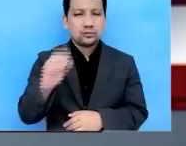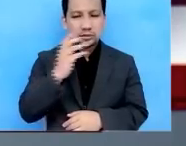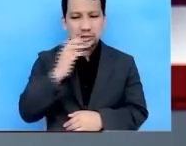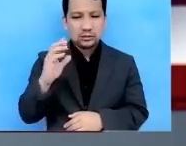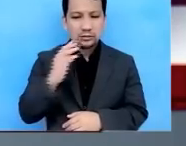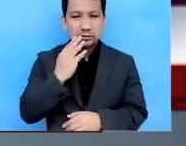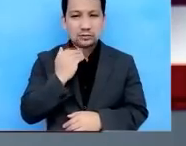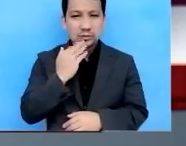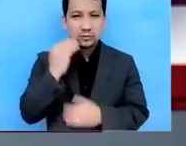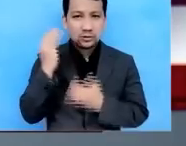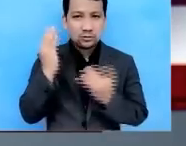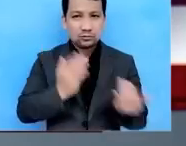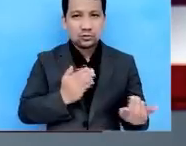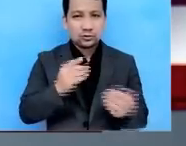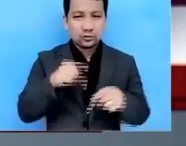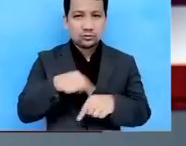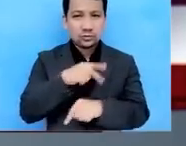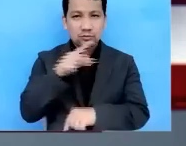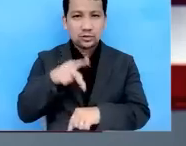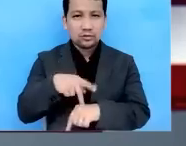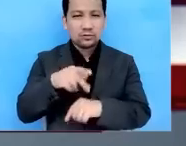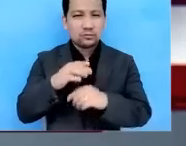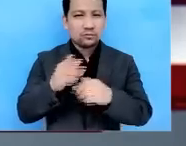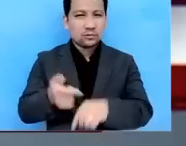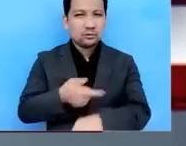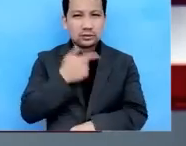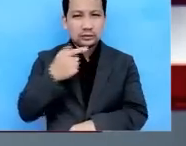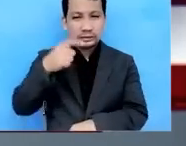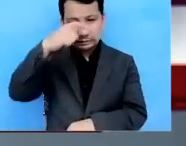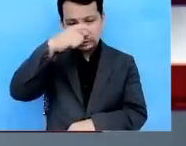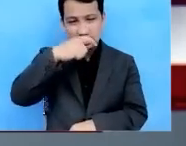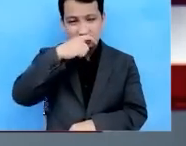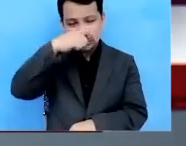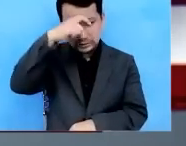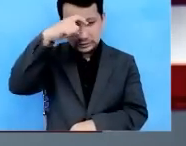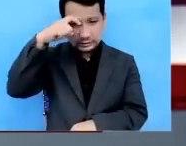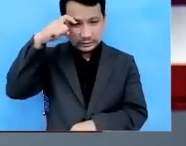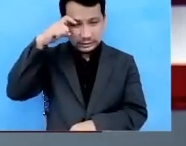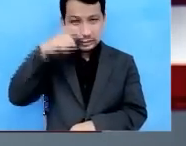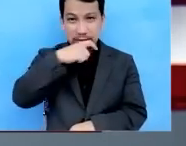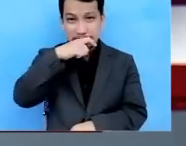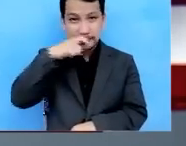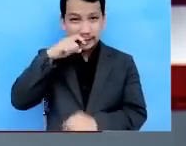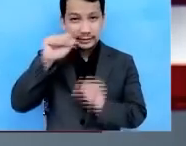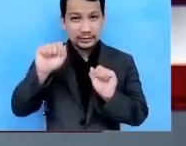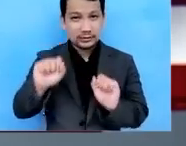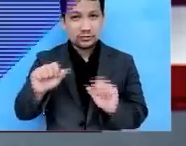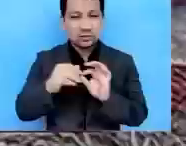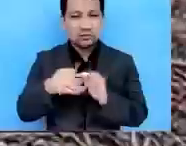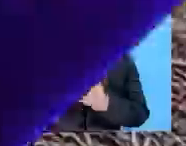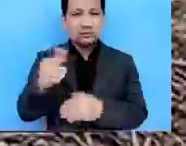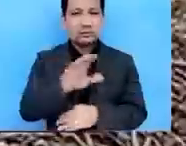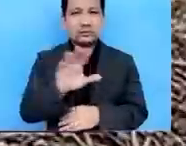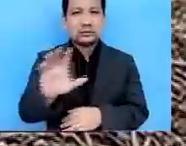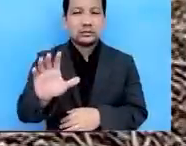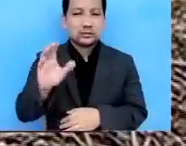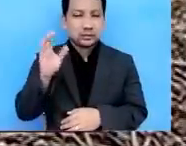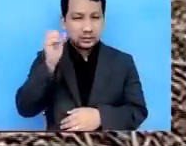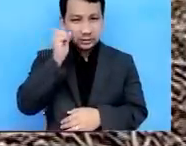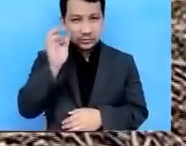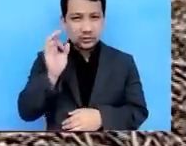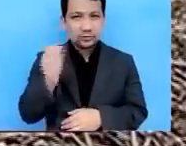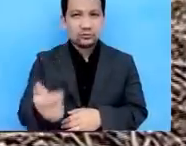ng asukal sa bansa kung magtatagal ang tagtuyot. Nasa frontline ng balita ngayon si Shaila Francisco.